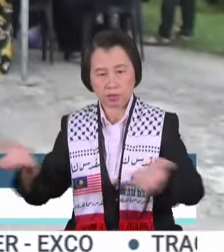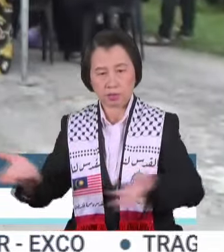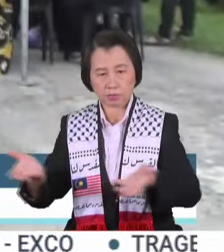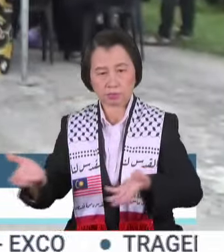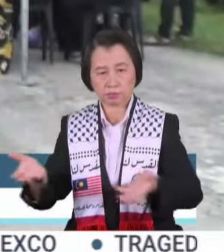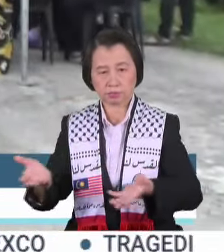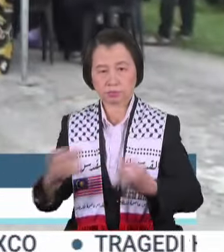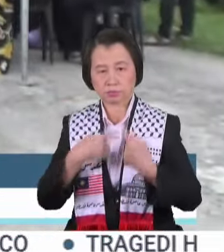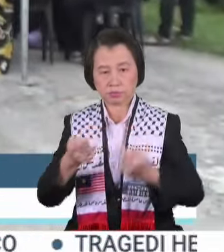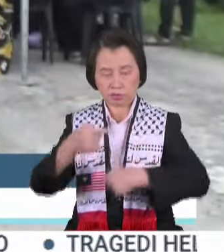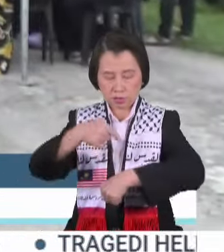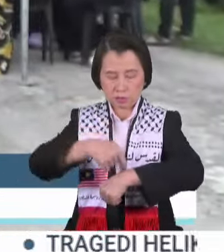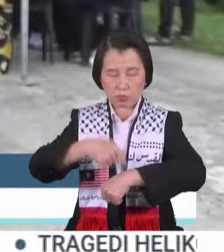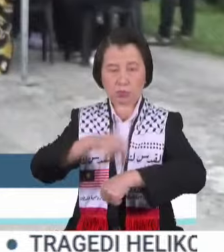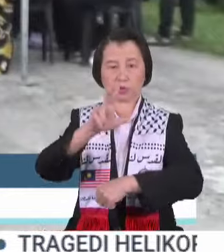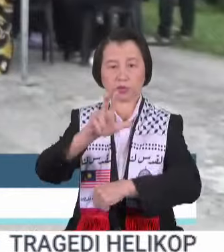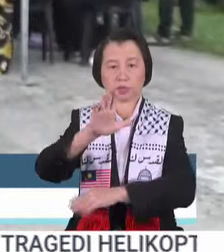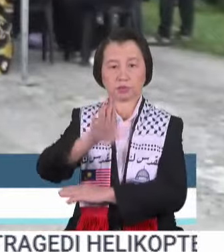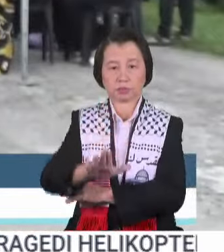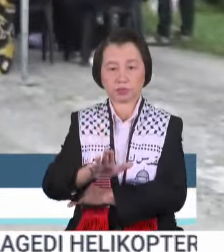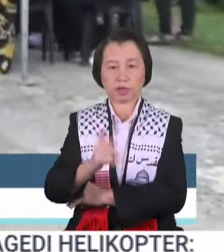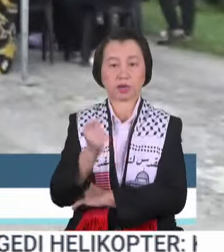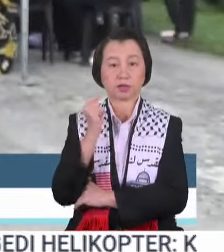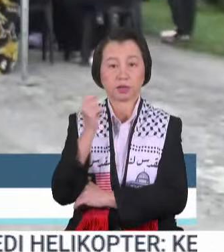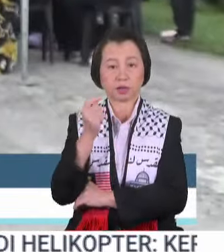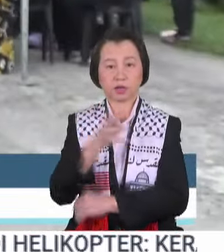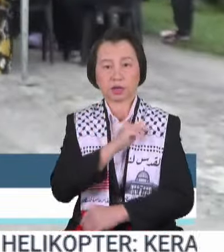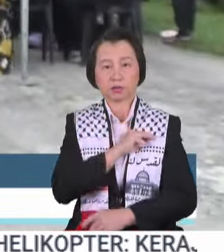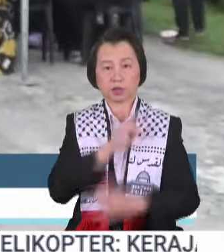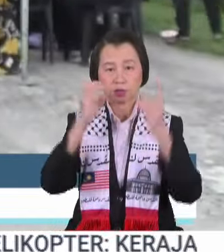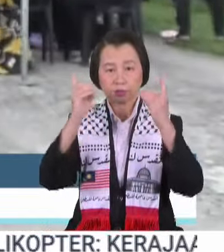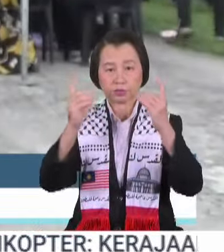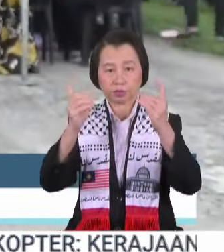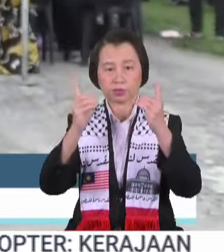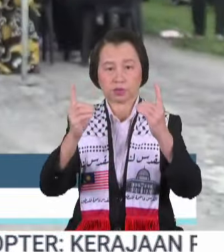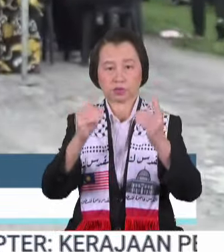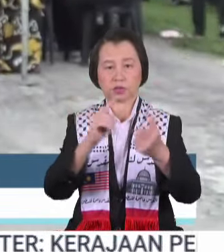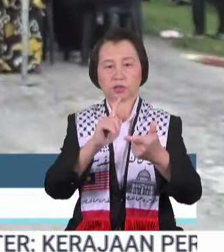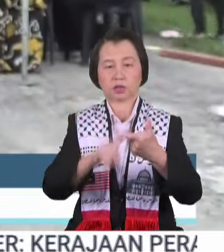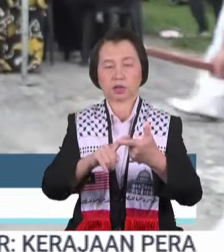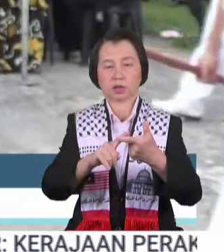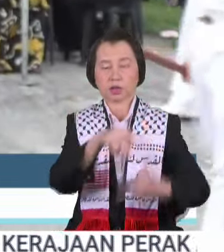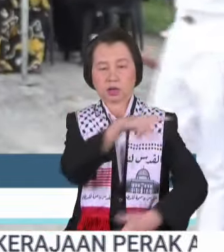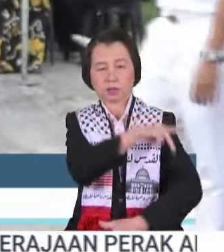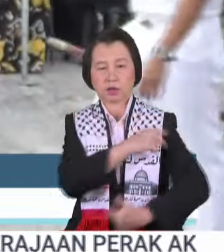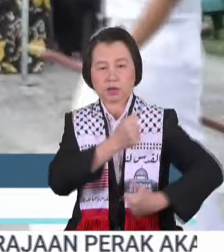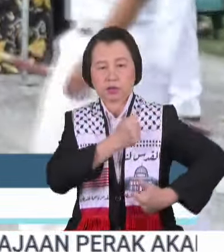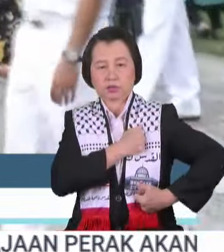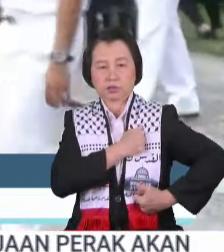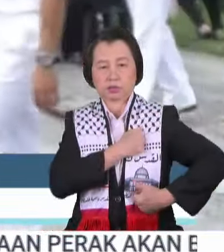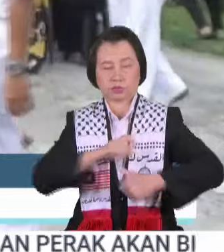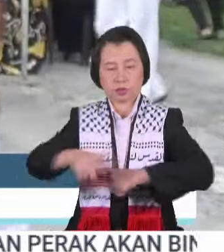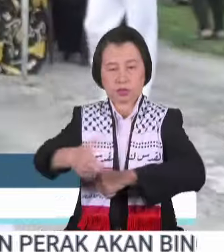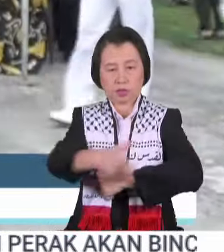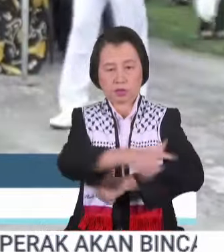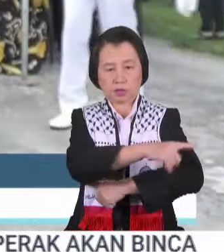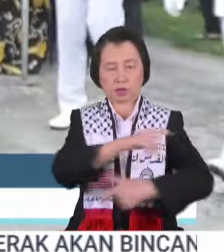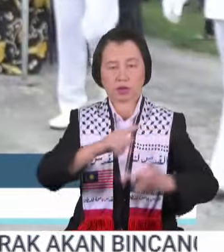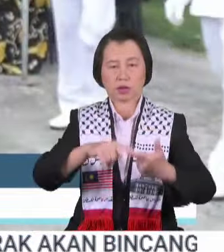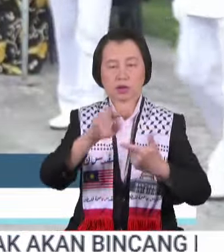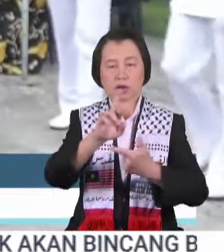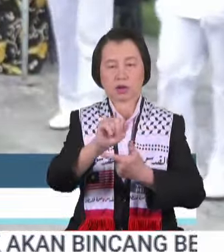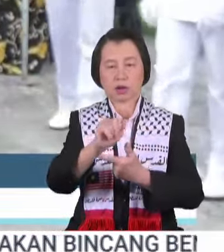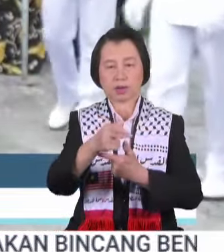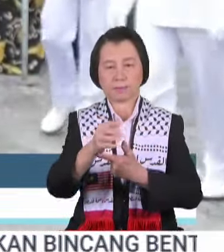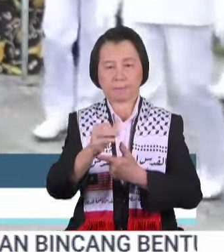kem tentera ini sejak pukul 3 petang tadi. Menteri Pendidikan Fazlina Siddiq dan Panglima Tentera Laut Laksamana Tan Sri Abdul